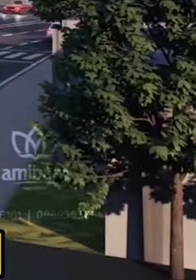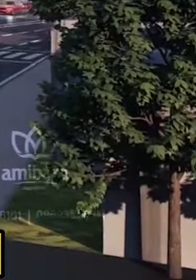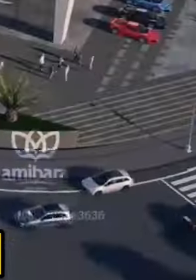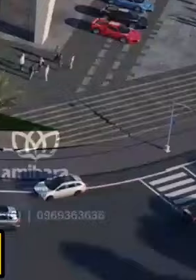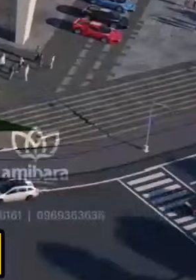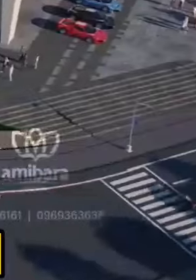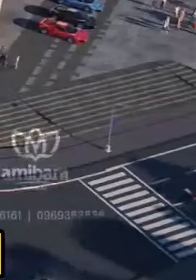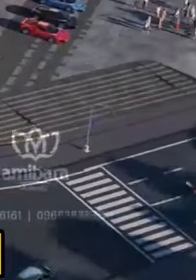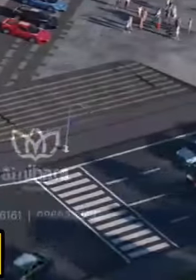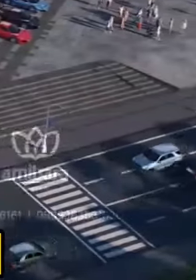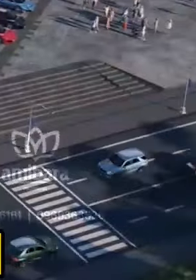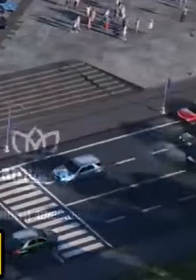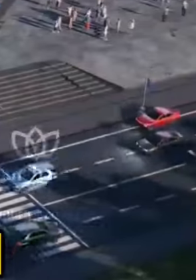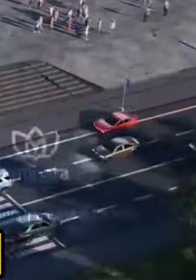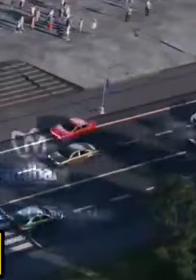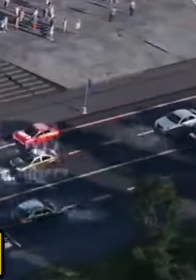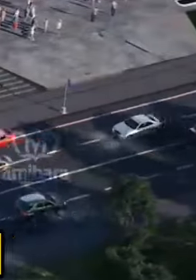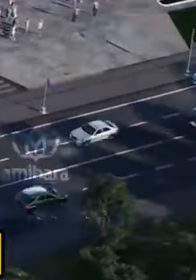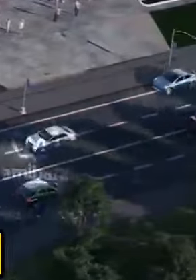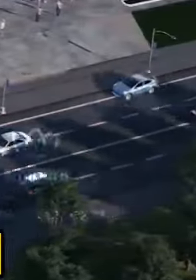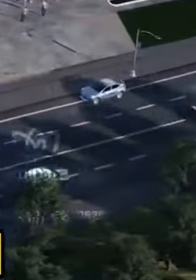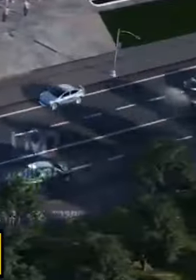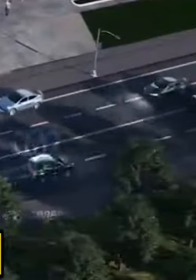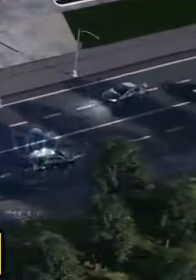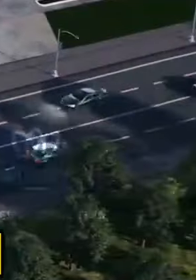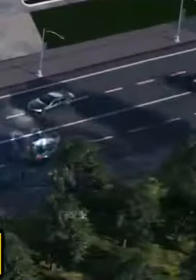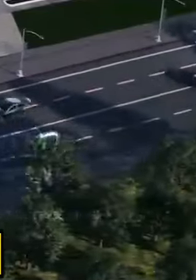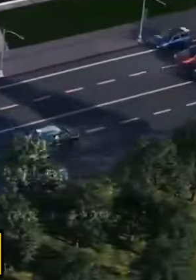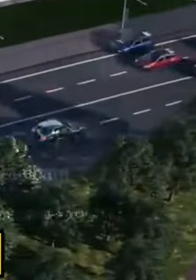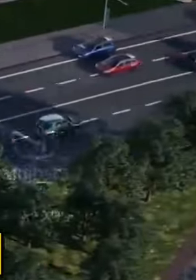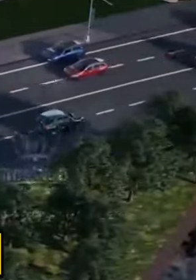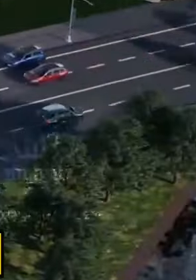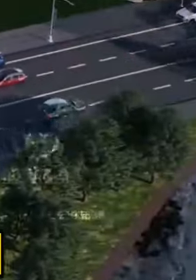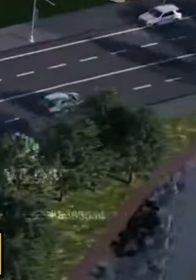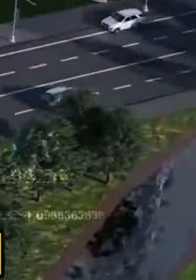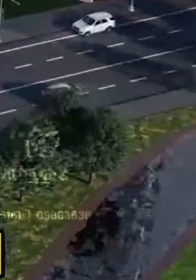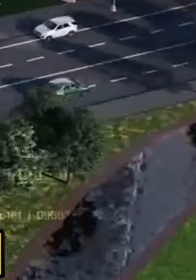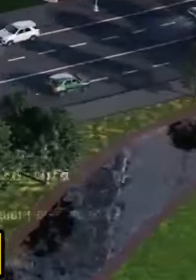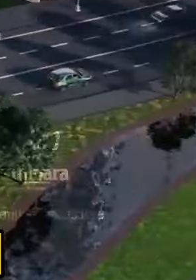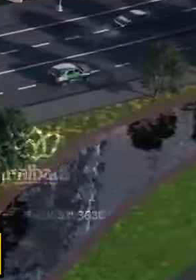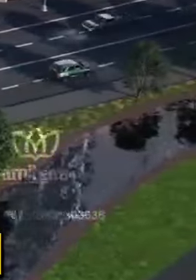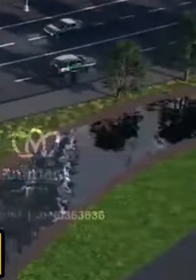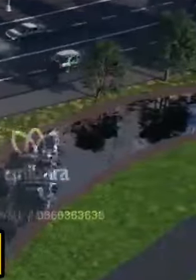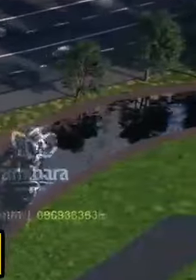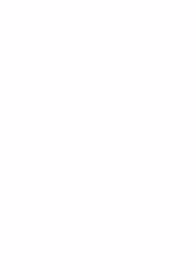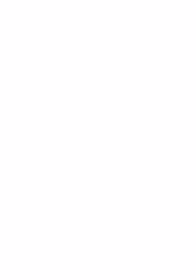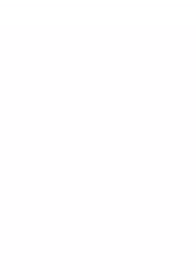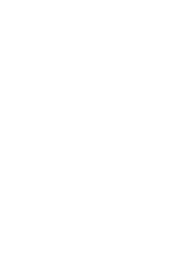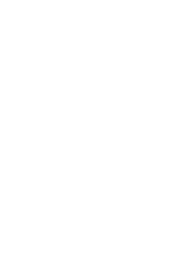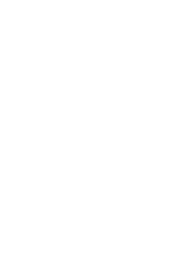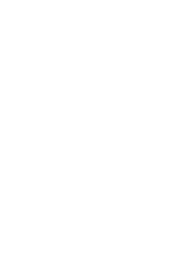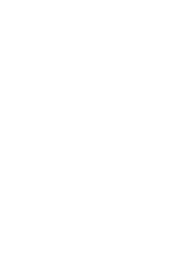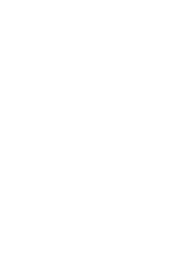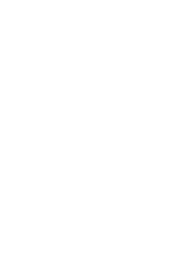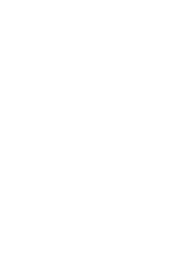ከ33 ካሬ ጀምሮ ለሽያጭ አወጣን ሲሆን በ10% ቅድመ ክፍያ ብቻ የቤት ባለቤት አሁኑኑ